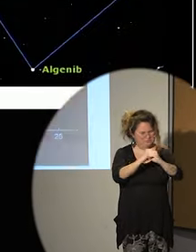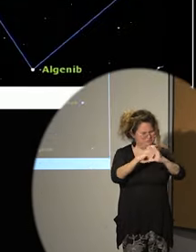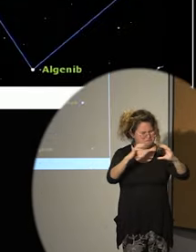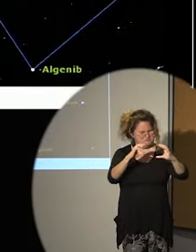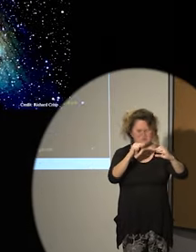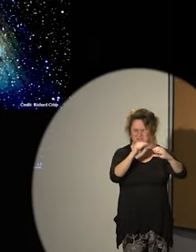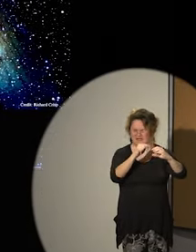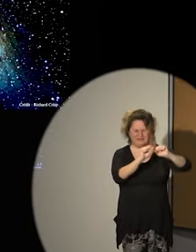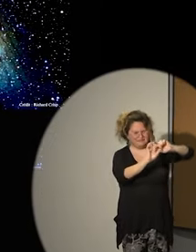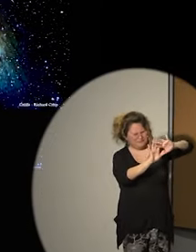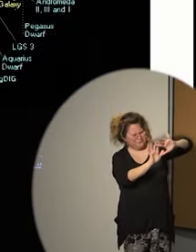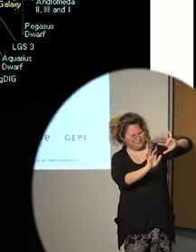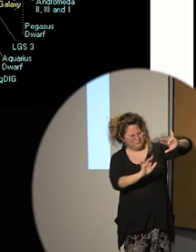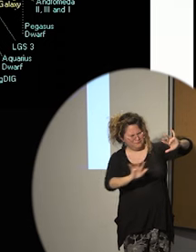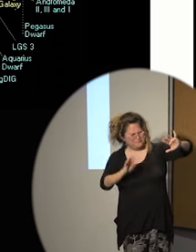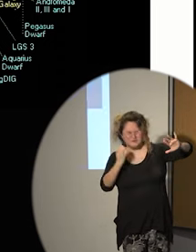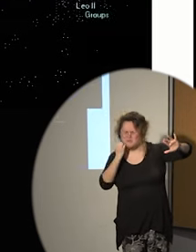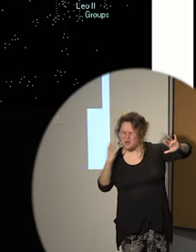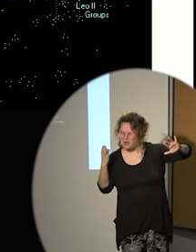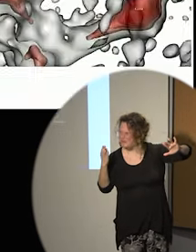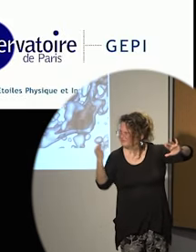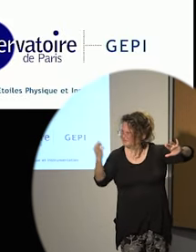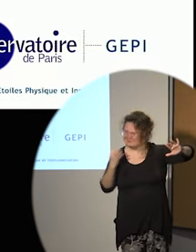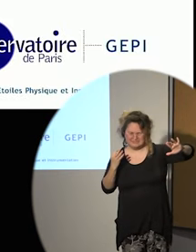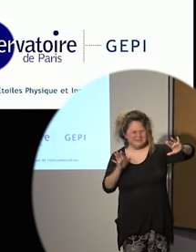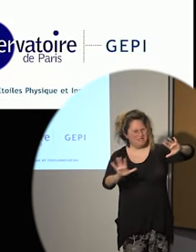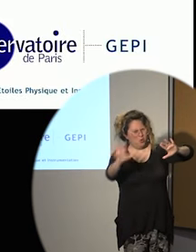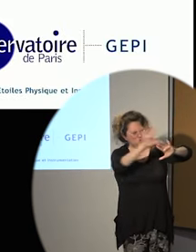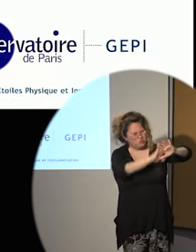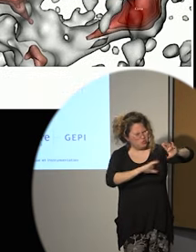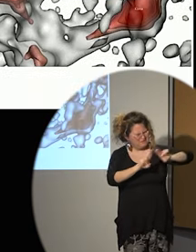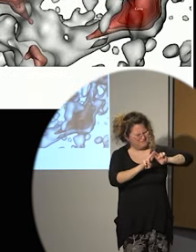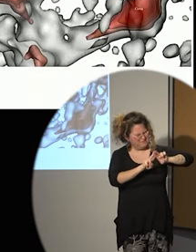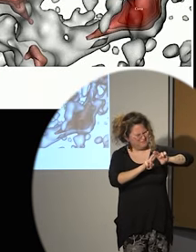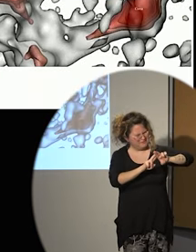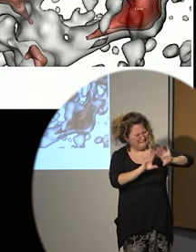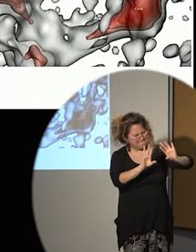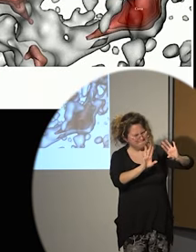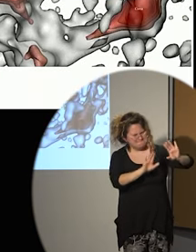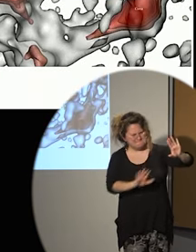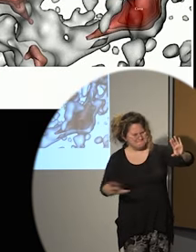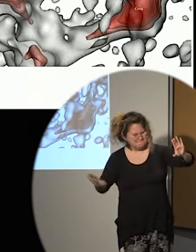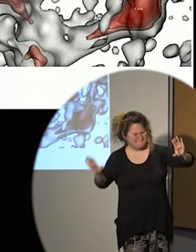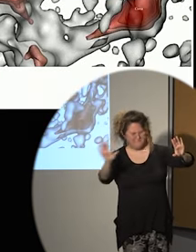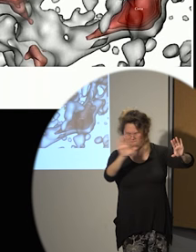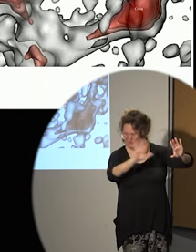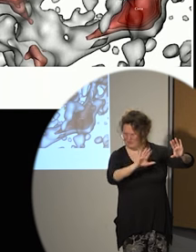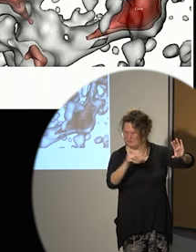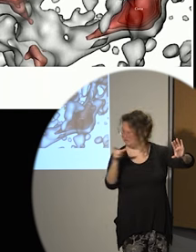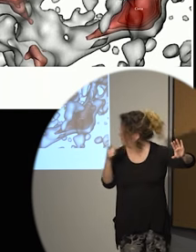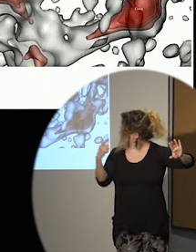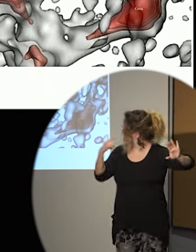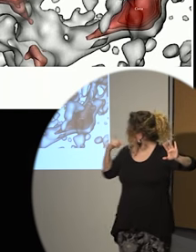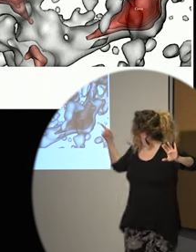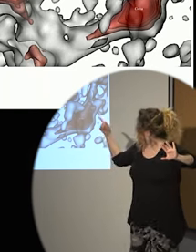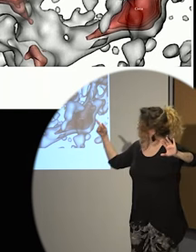Donc, tout autour, c'est que du vide, et les objets sont obligés de passer en fait par ces